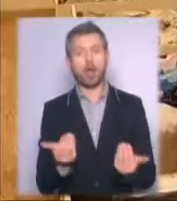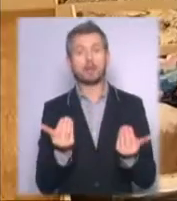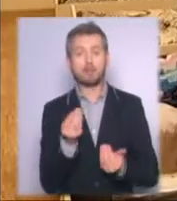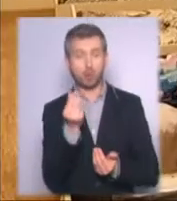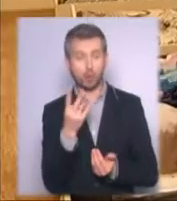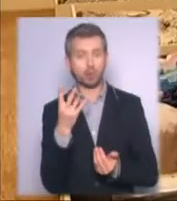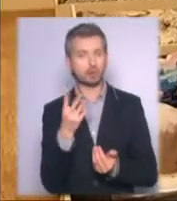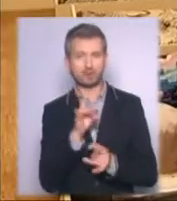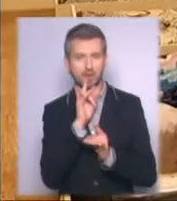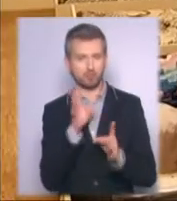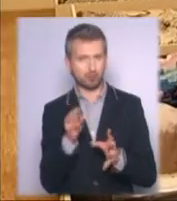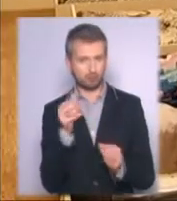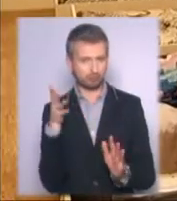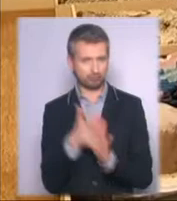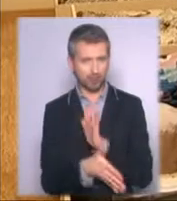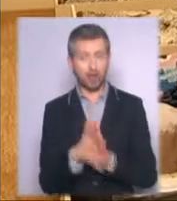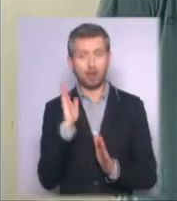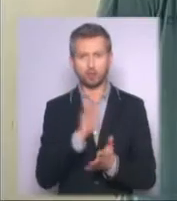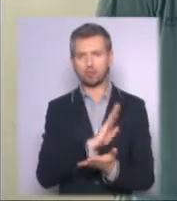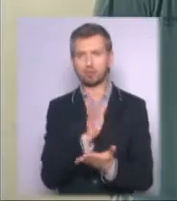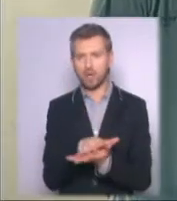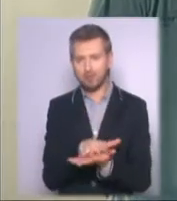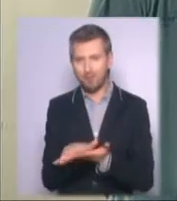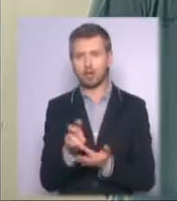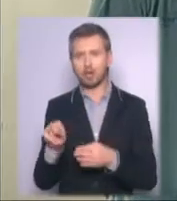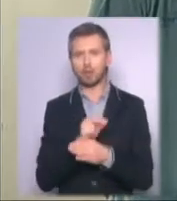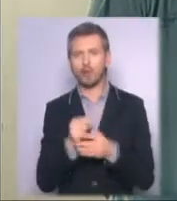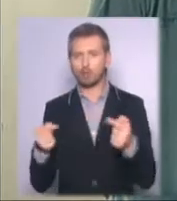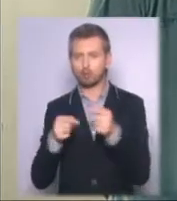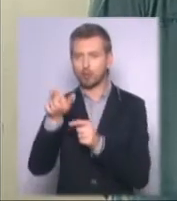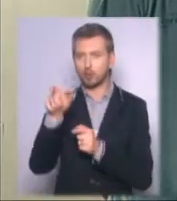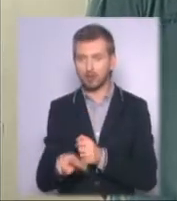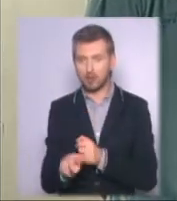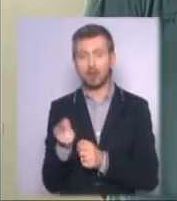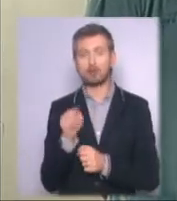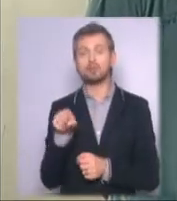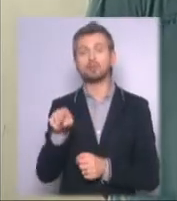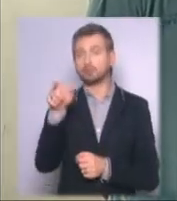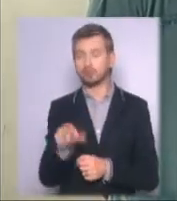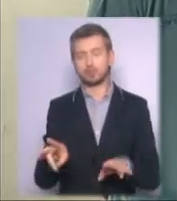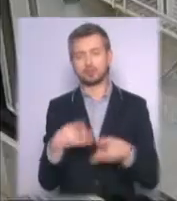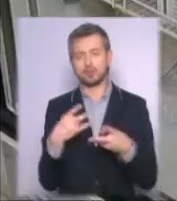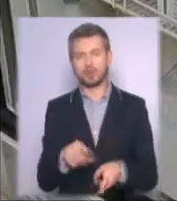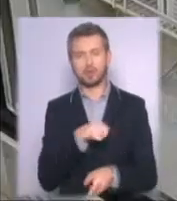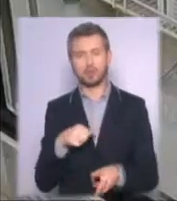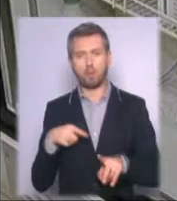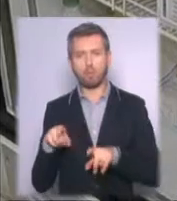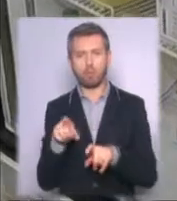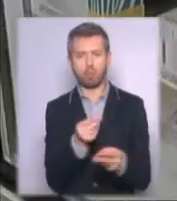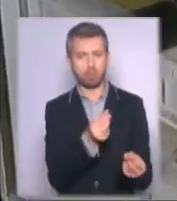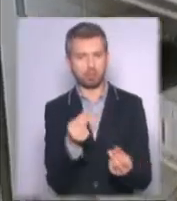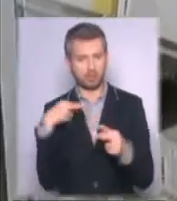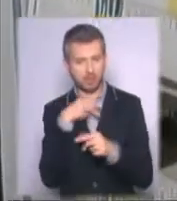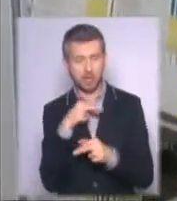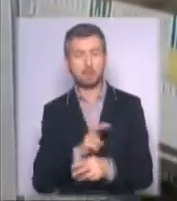не розпорошуватимуть, а спрямовуватимуть на лікування конкретного пацієнта, тому йому не доведеться самому бігати за ліками. Прийшов